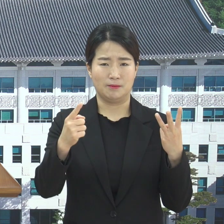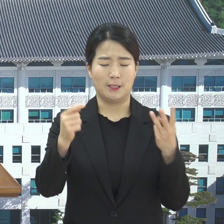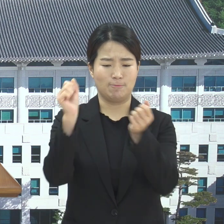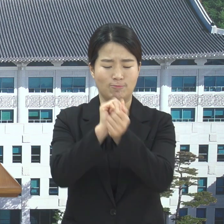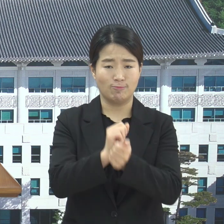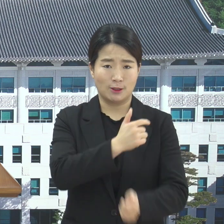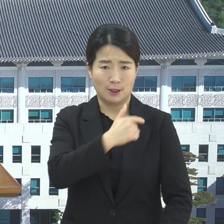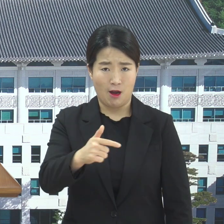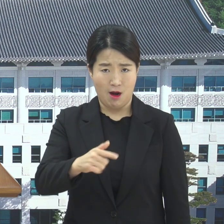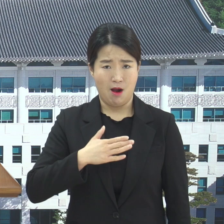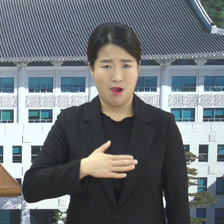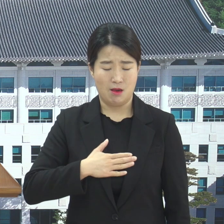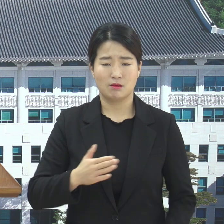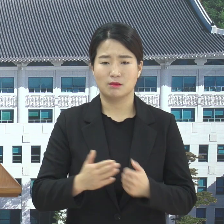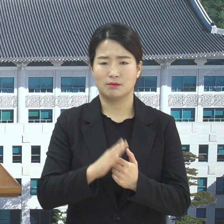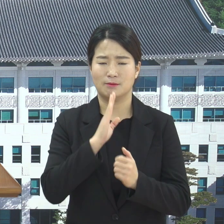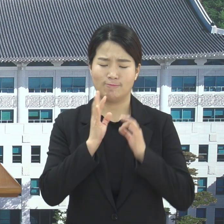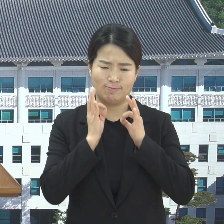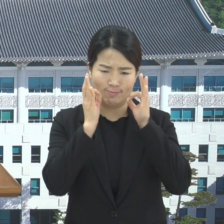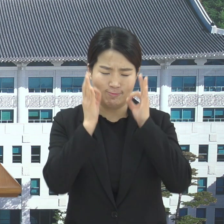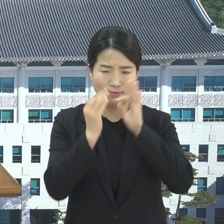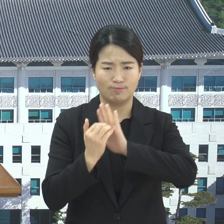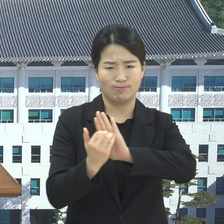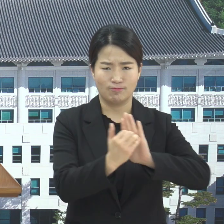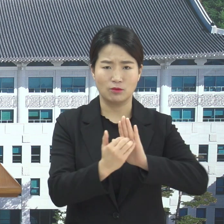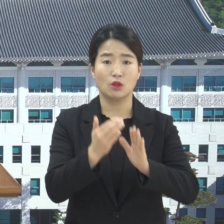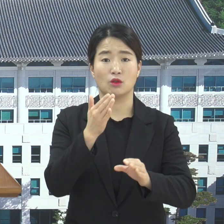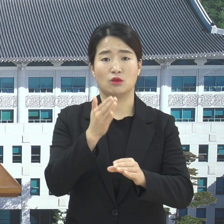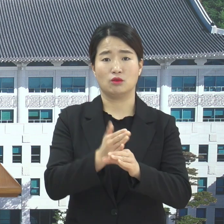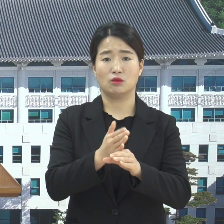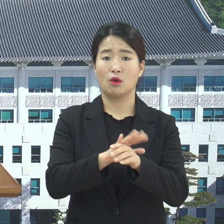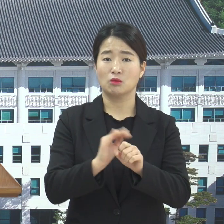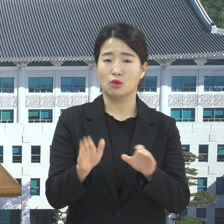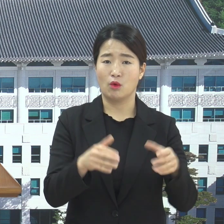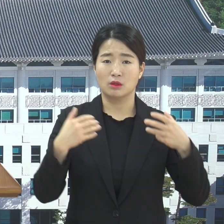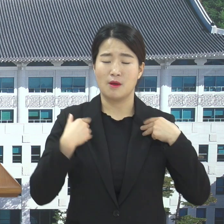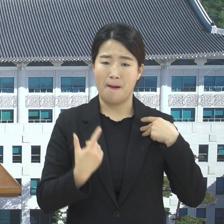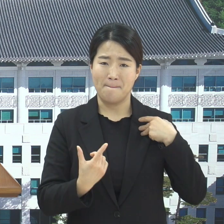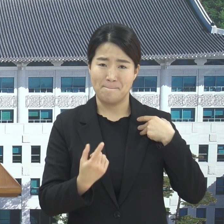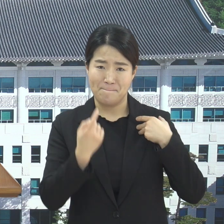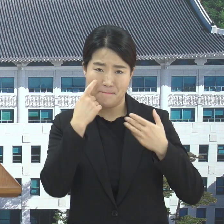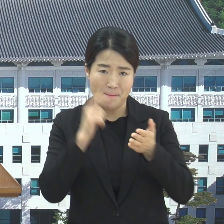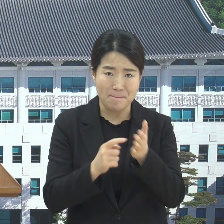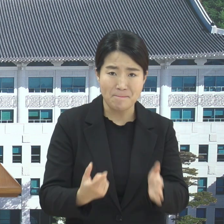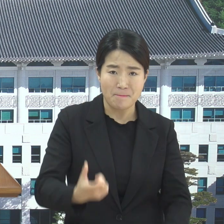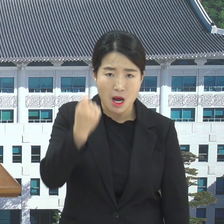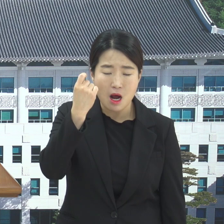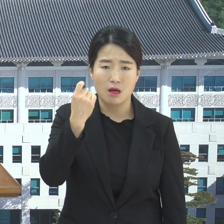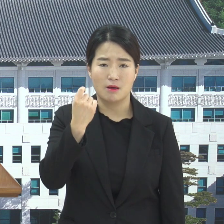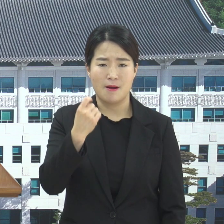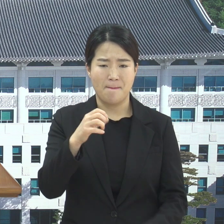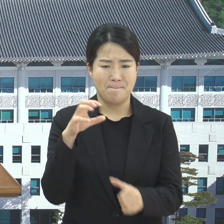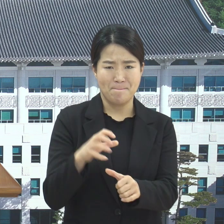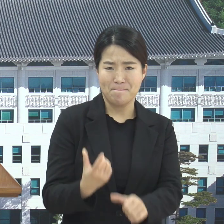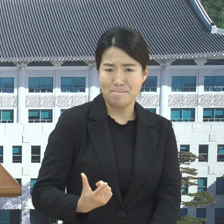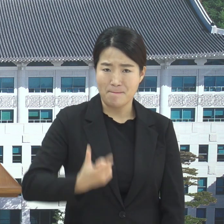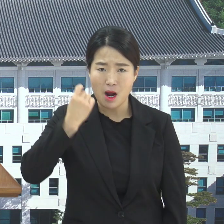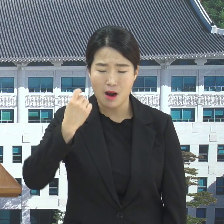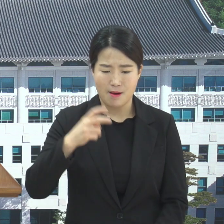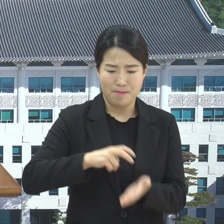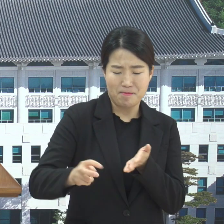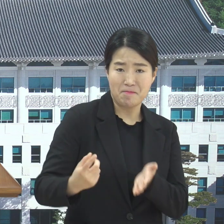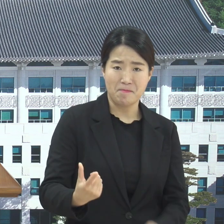대유행에 총력을 기울여 대응하고 있습니다. 경상북도는 빠른 발견, 빠른 격리, 빠른